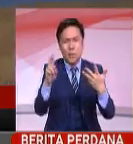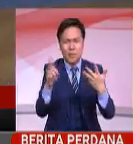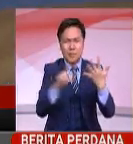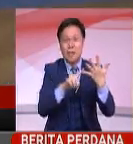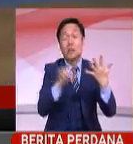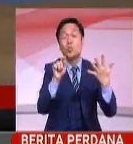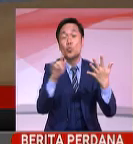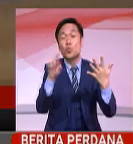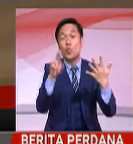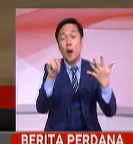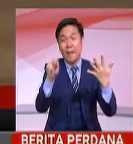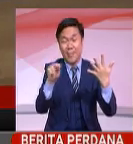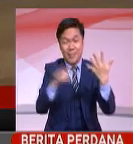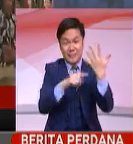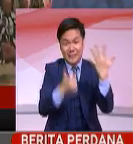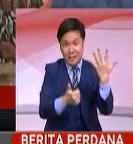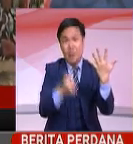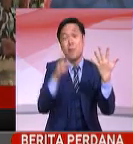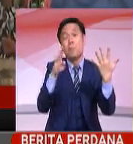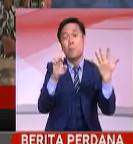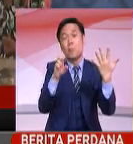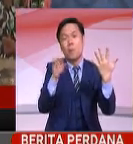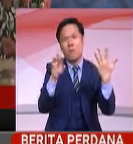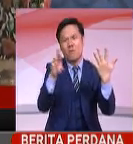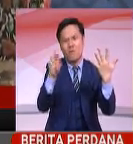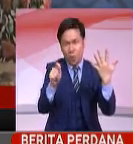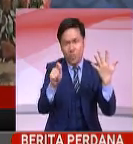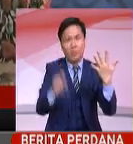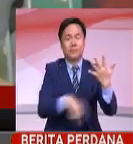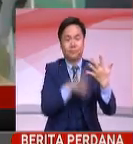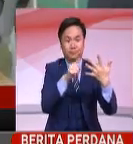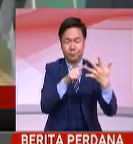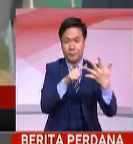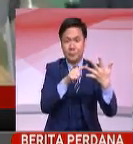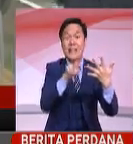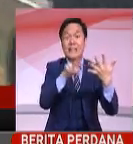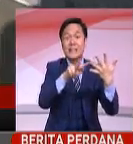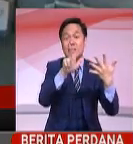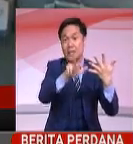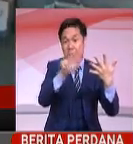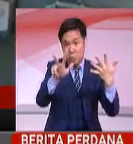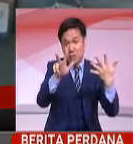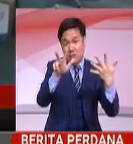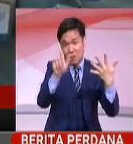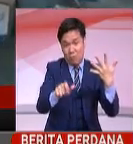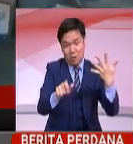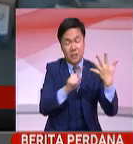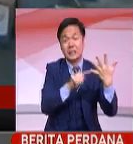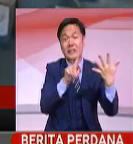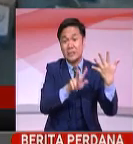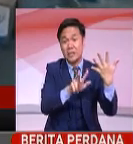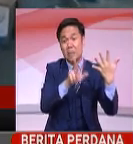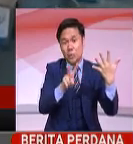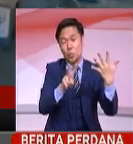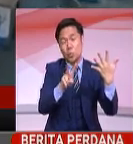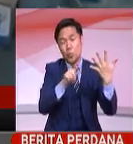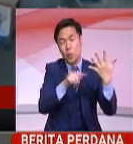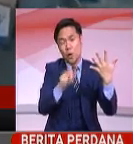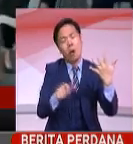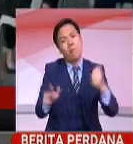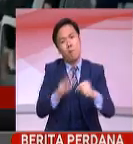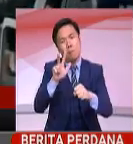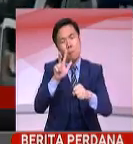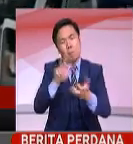kluster Padas Damit di daerah Beaufort. Masing-masing merekodkan 33 kes dan 32 kes positif setakat